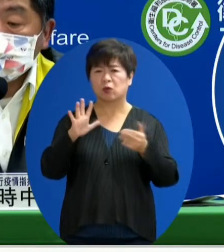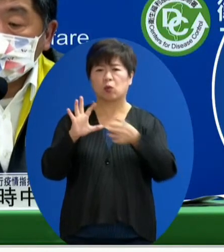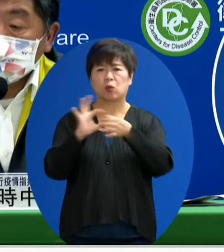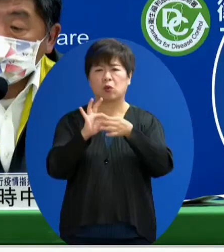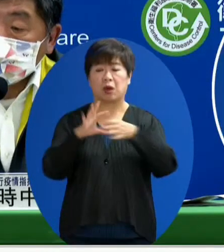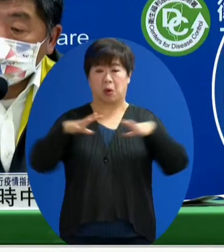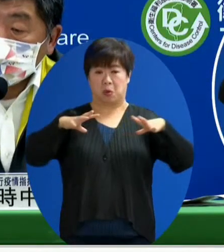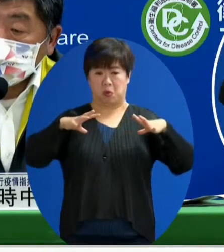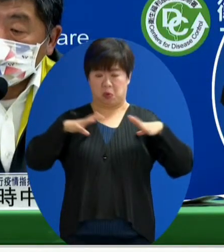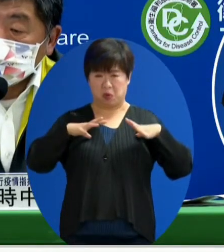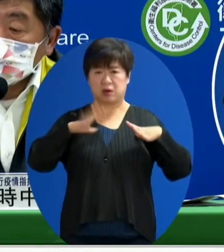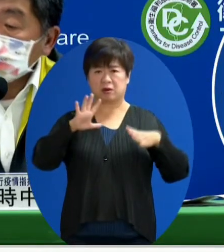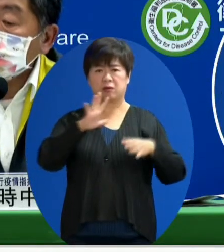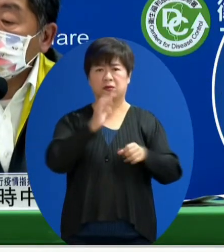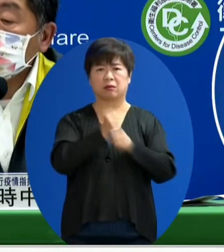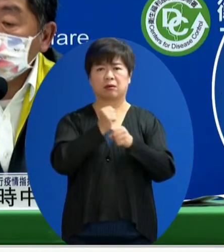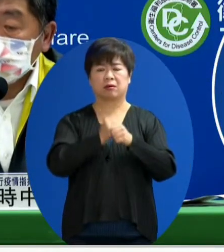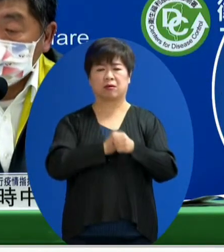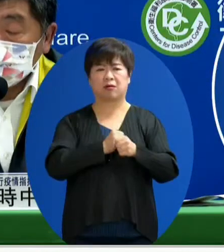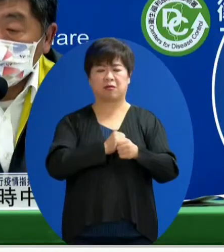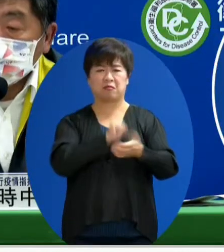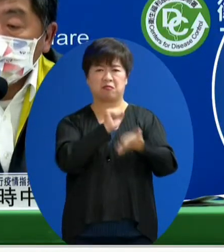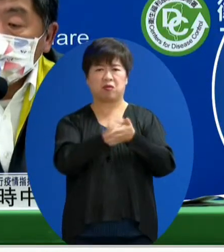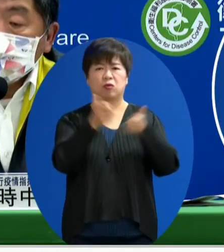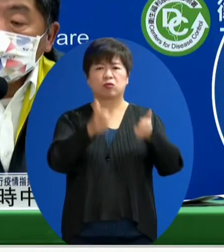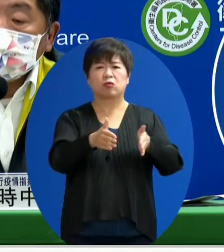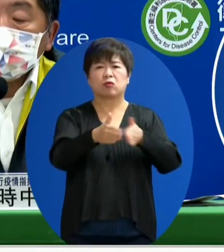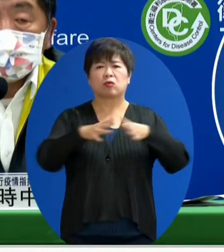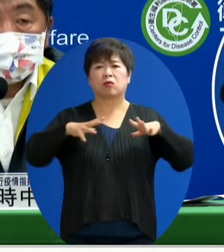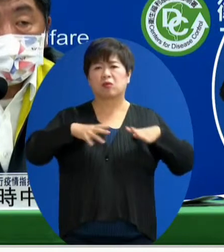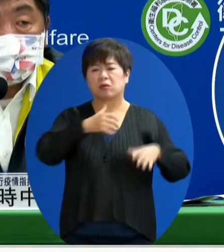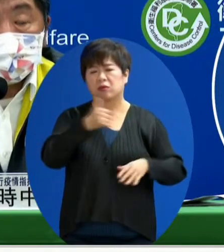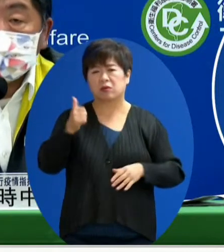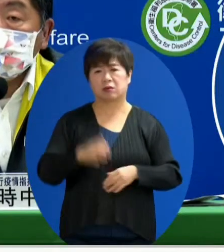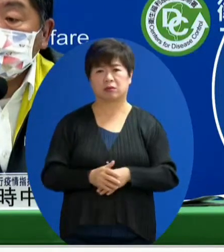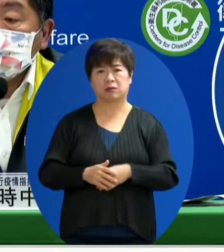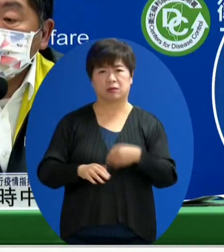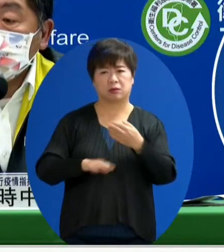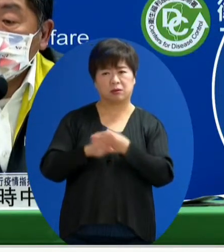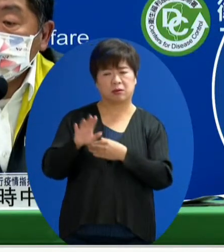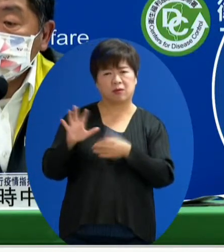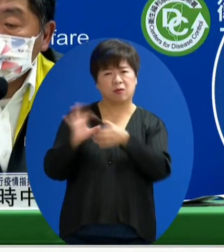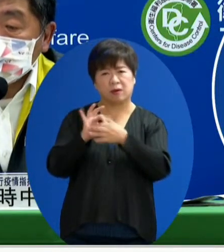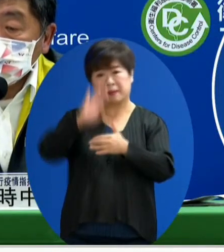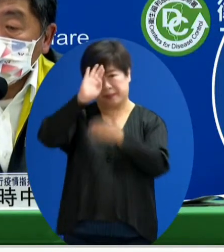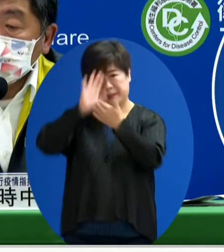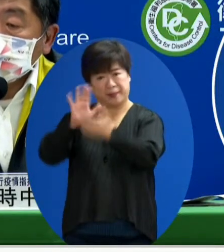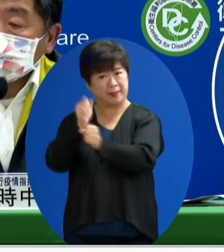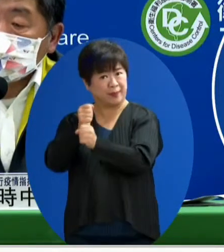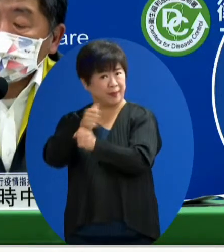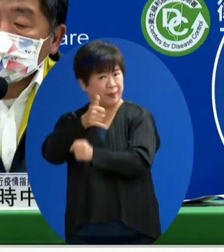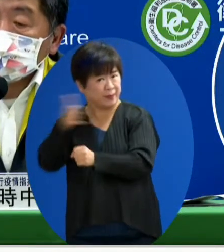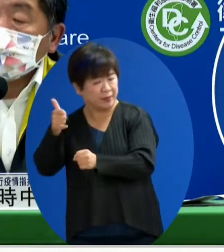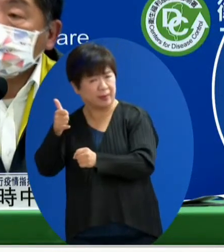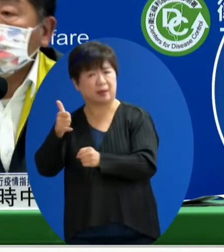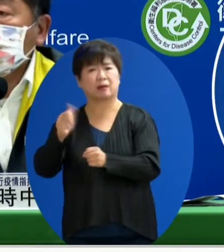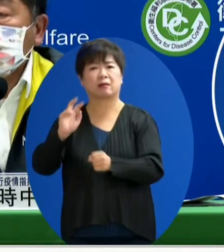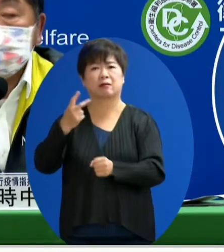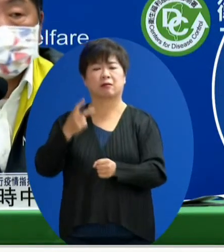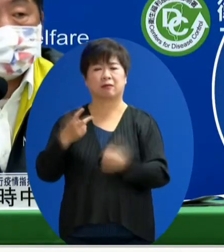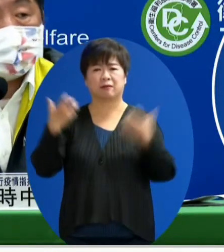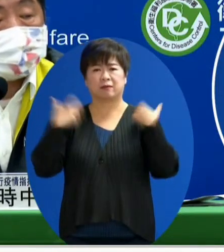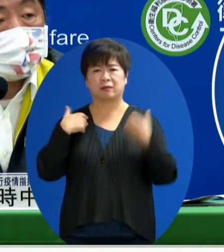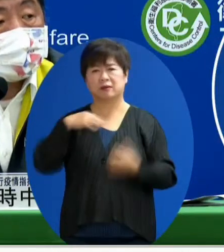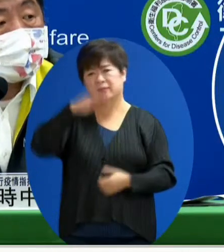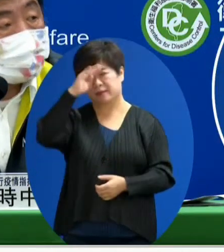官职的才列在，就是说地方的重要的官员。那有一些是把相关的防疫的人员或者执行检